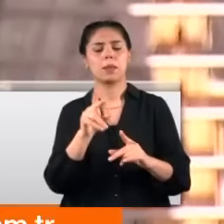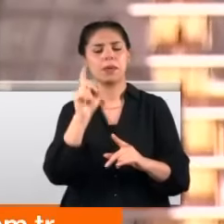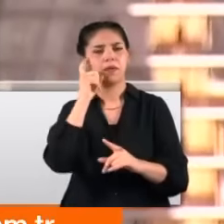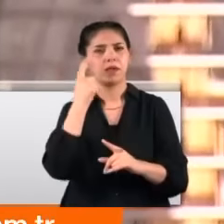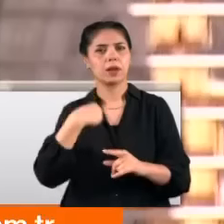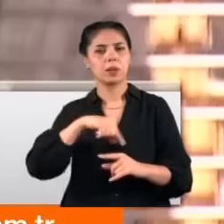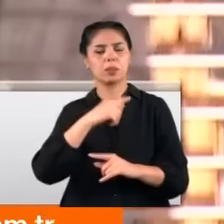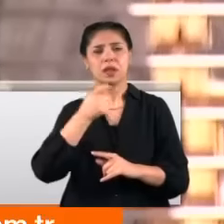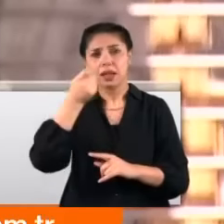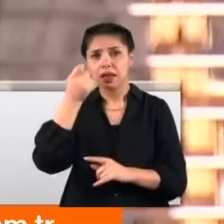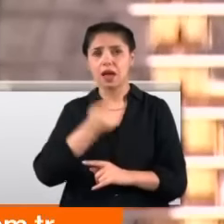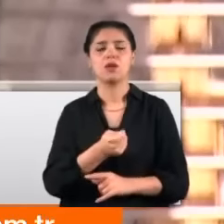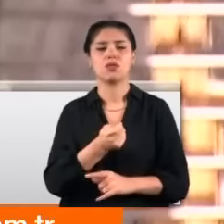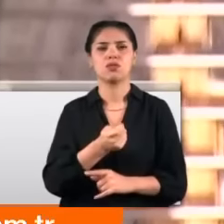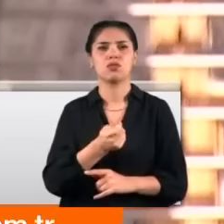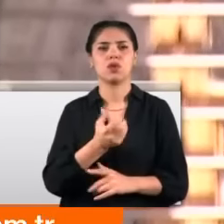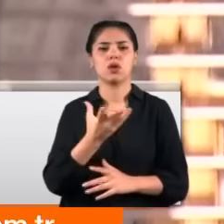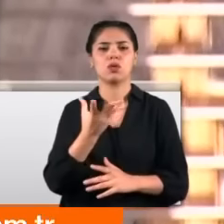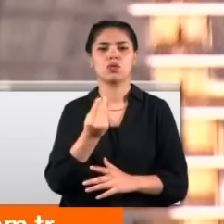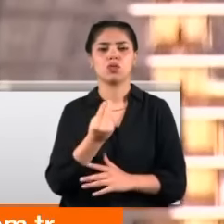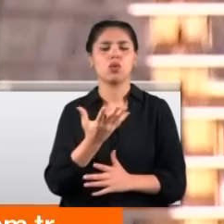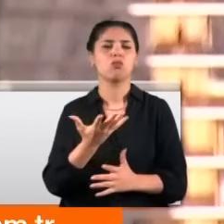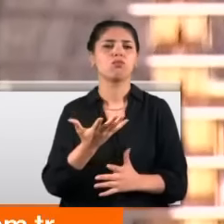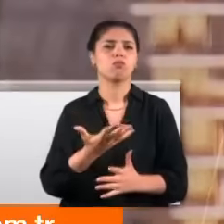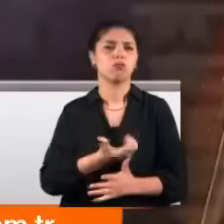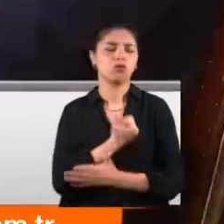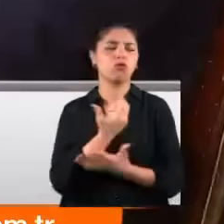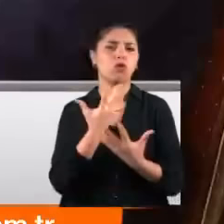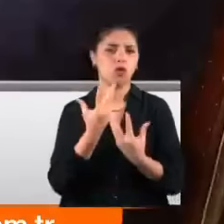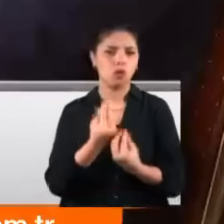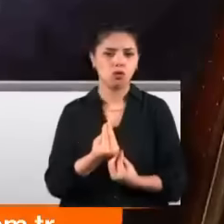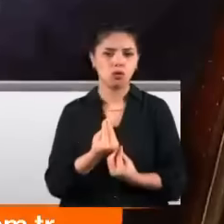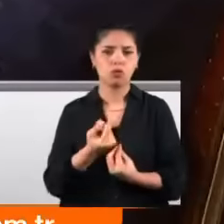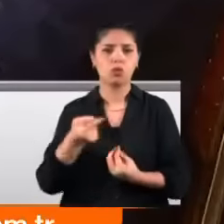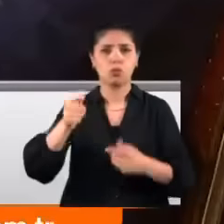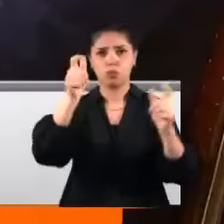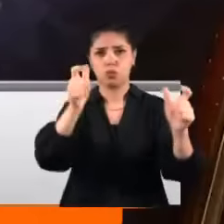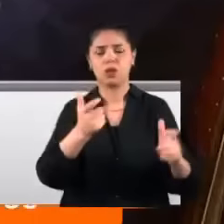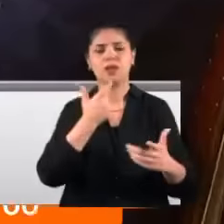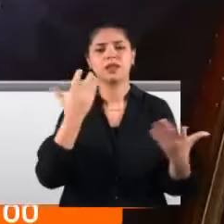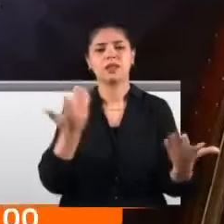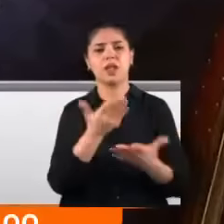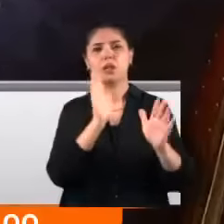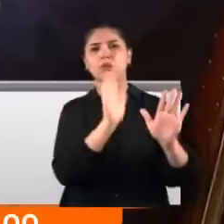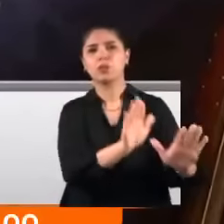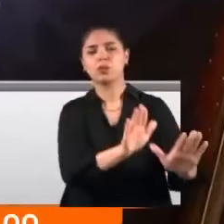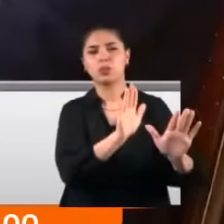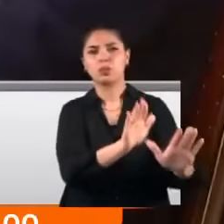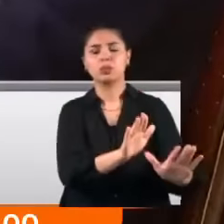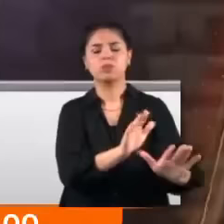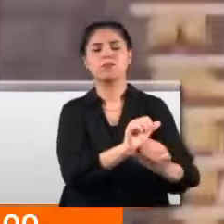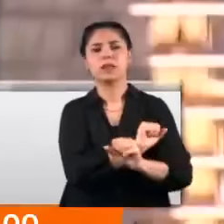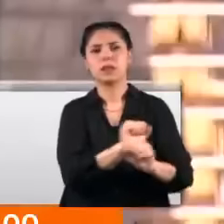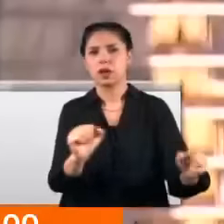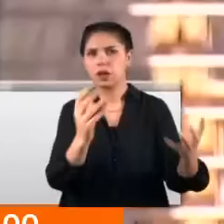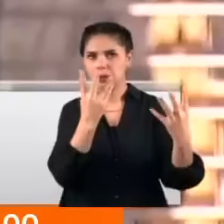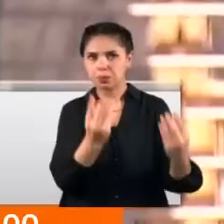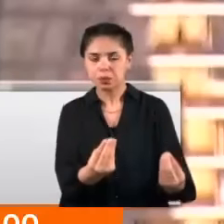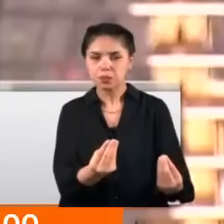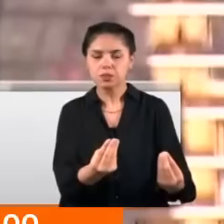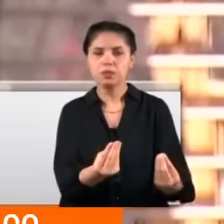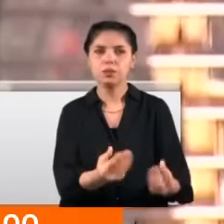bizlere gerçekten çok ağır bedeller ödetti. Burası da yıllarca ihmal edildi, örselendi.